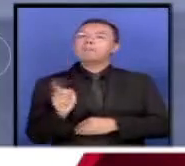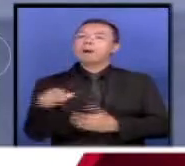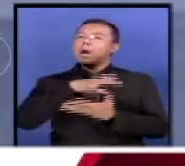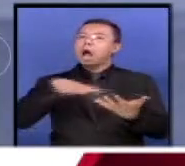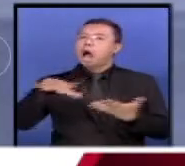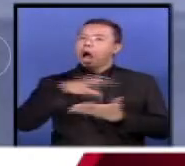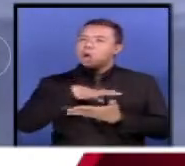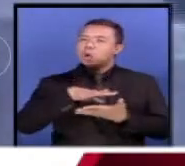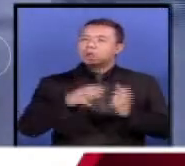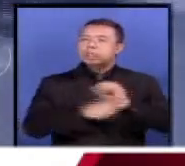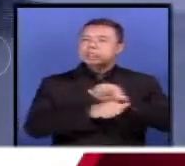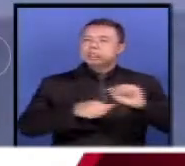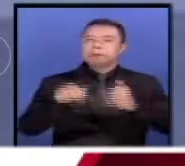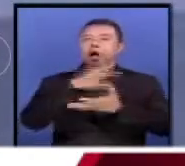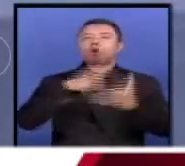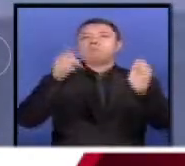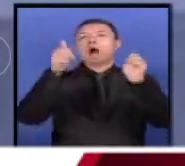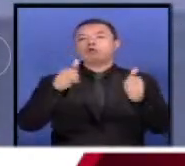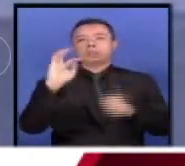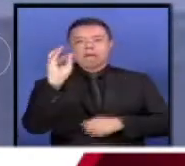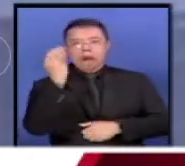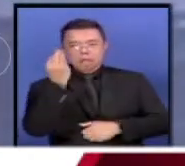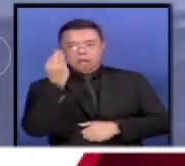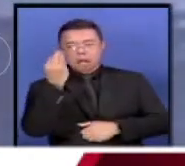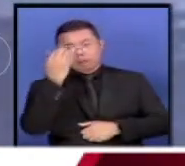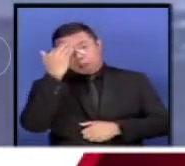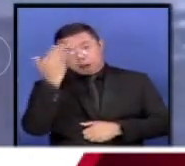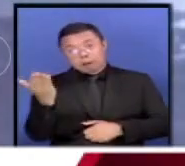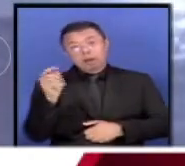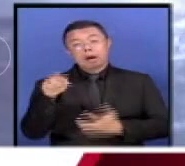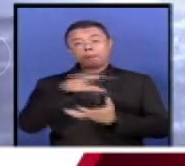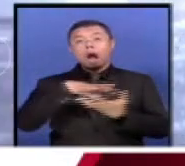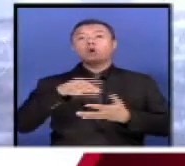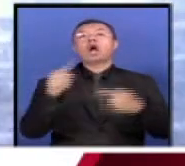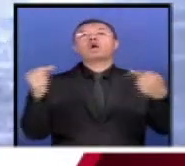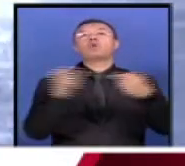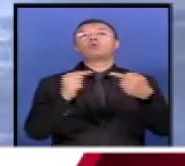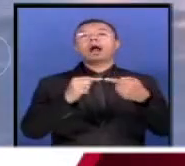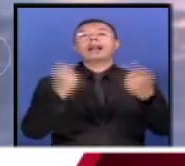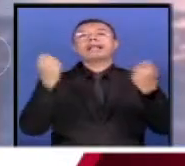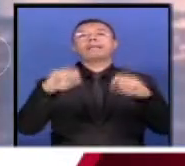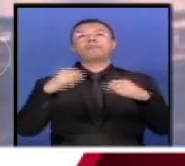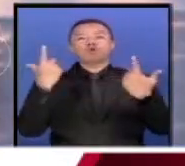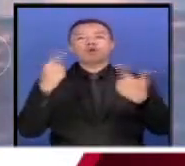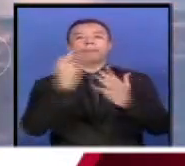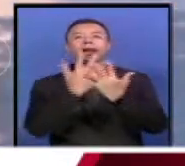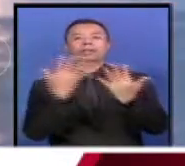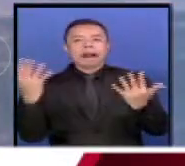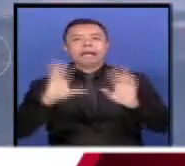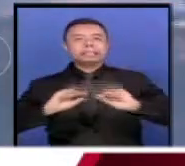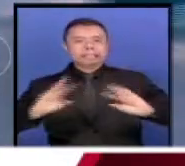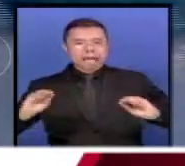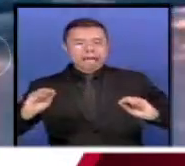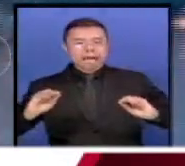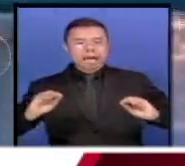dampaknya sangat amat baik bagi udara yang ada di Jakarta. Nah dampak ini memang berkaitan erat dengan liburnya para masyarakat Jakarta